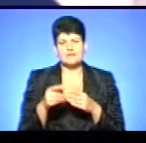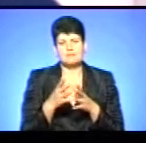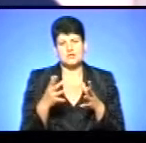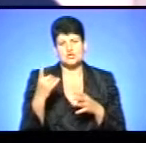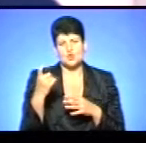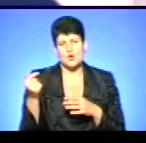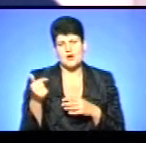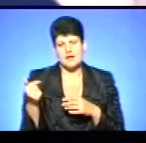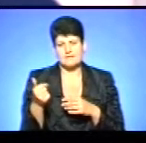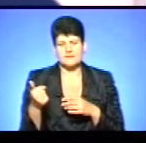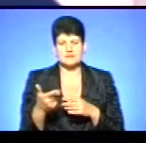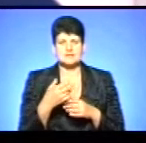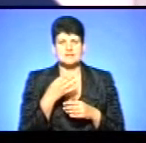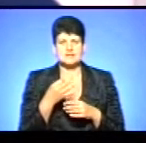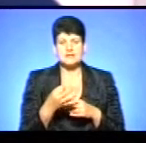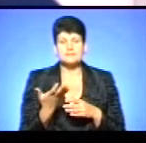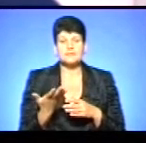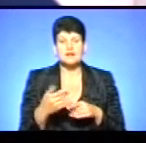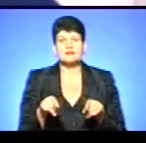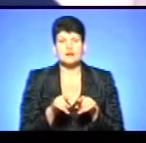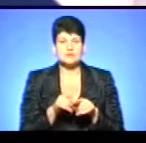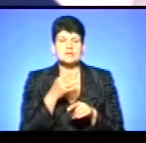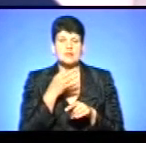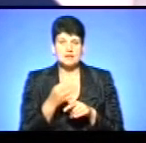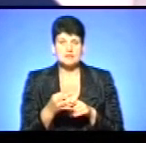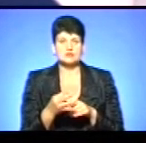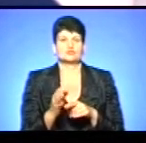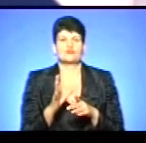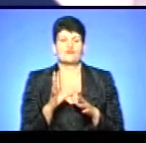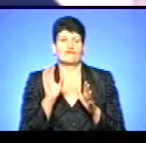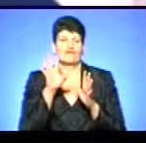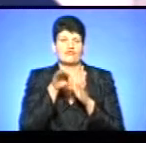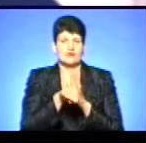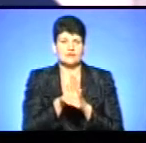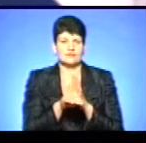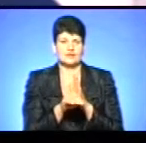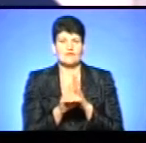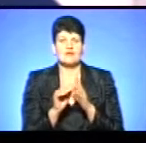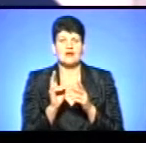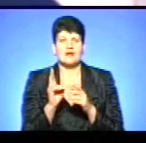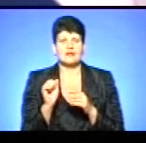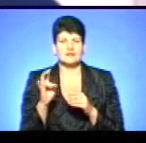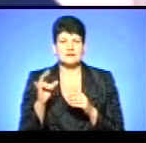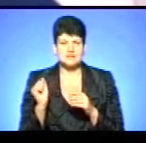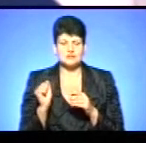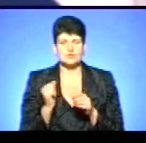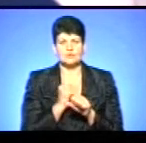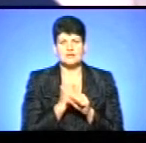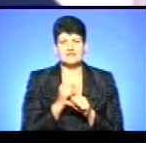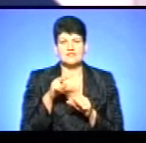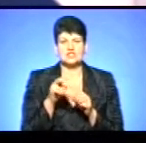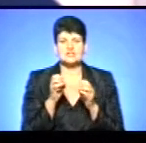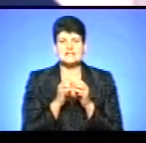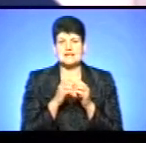екоінспекції Тернопільської області Едуард Ференц. Також зазначив, що викиди в каналізацію здійснювали ще з 2010 року. За кілька